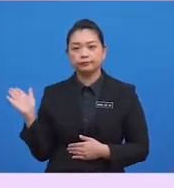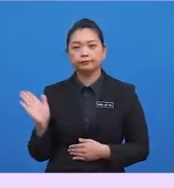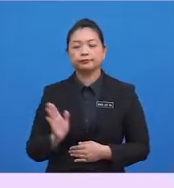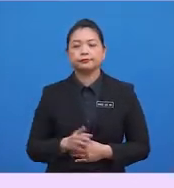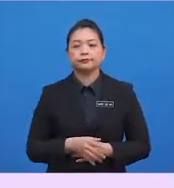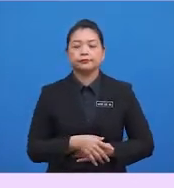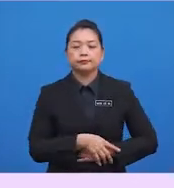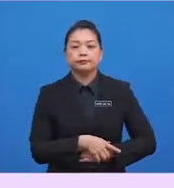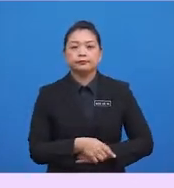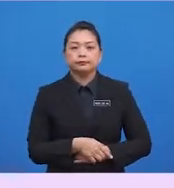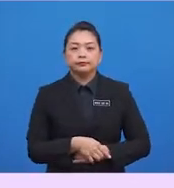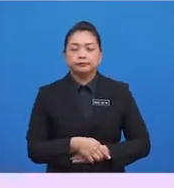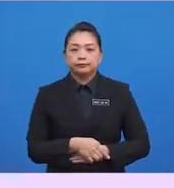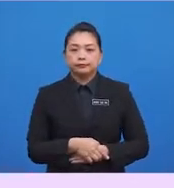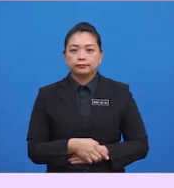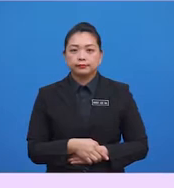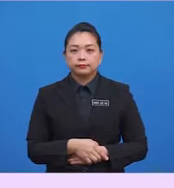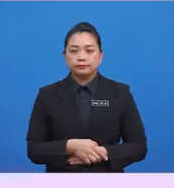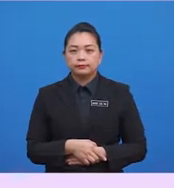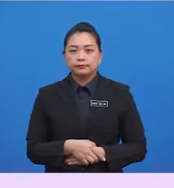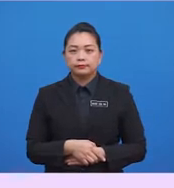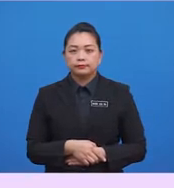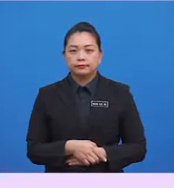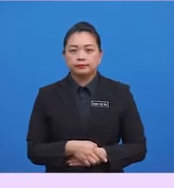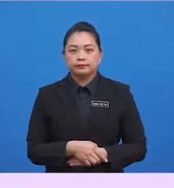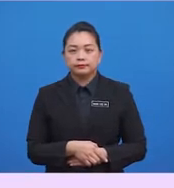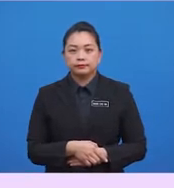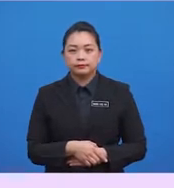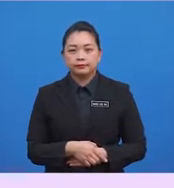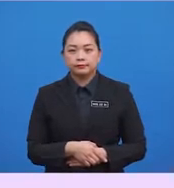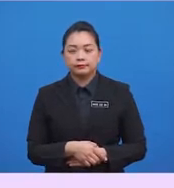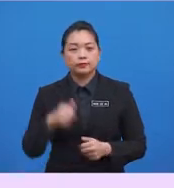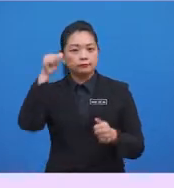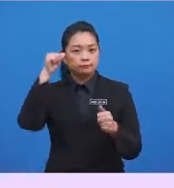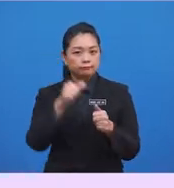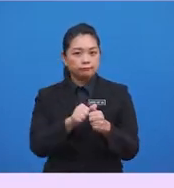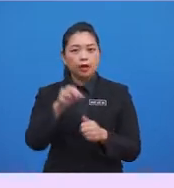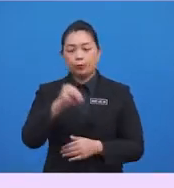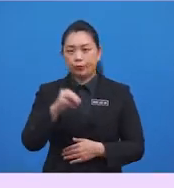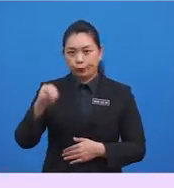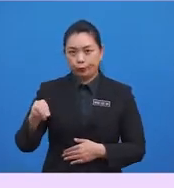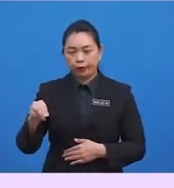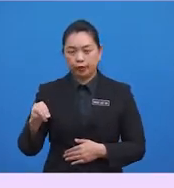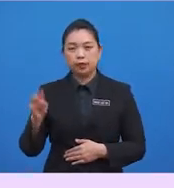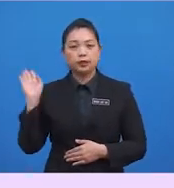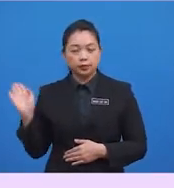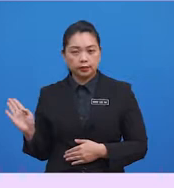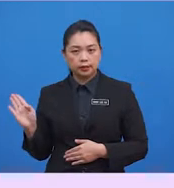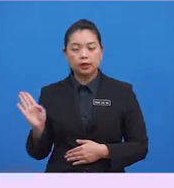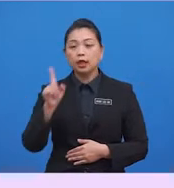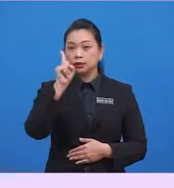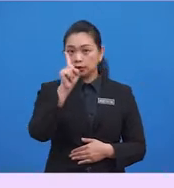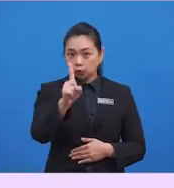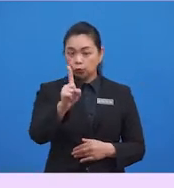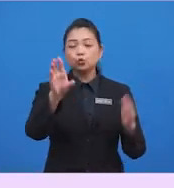bukaan lipatan permukaan bentuk 3 dimensi ini. Ingat ya, murid-murid, ini